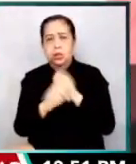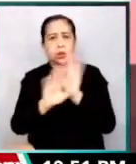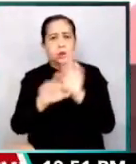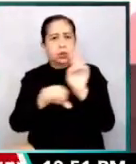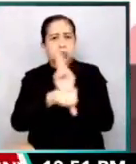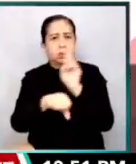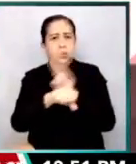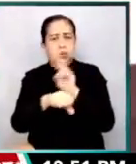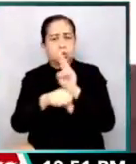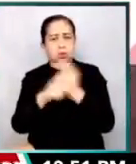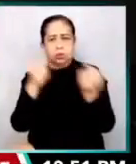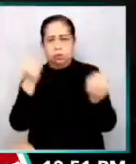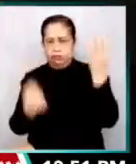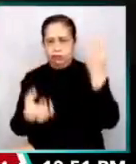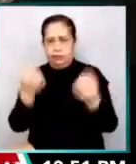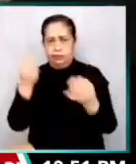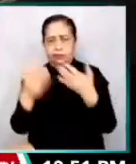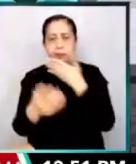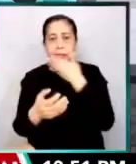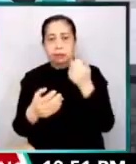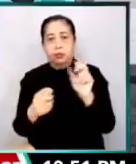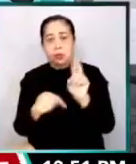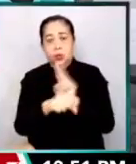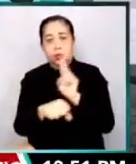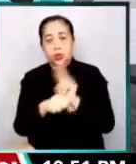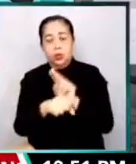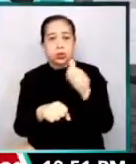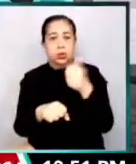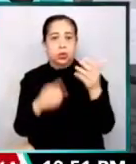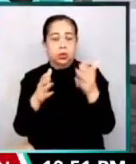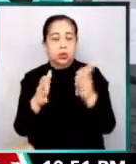paputok. Mas mabuti raw kung gagamit na lamang ng mga